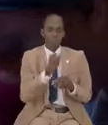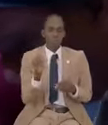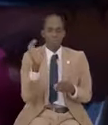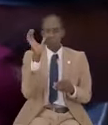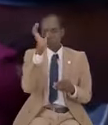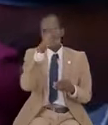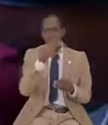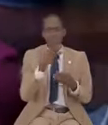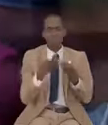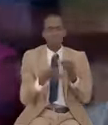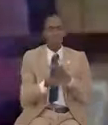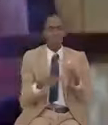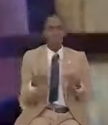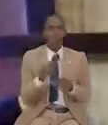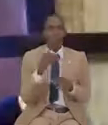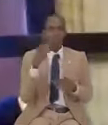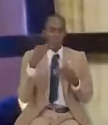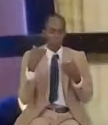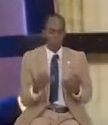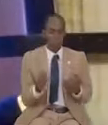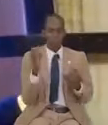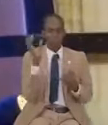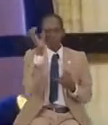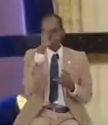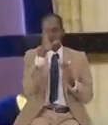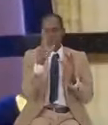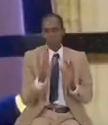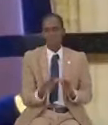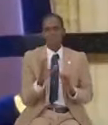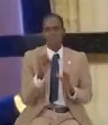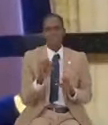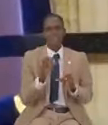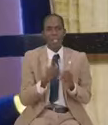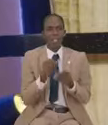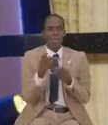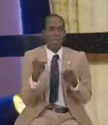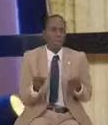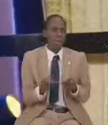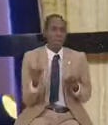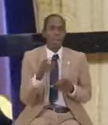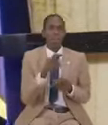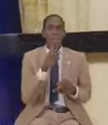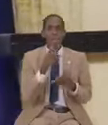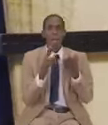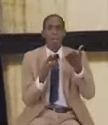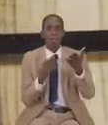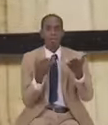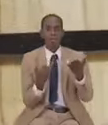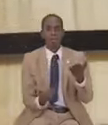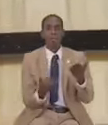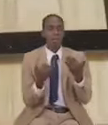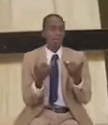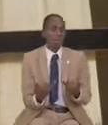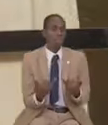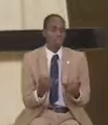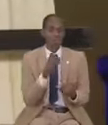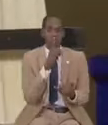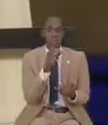ils étaient maintenant étrangers ils étaient étrangers à celui de captivité au fait